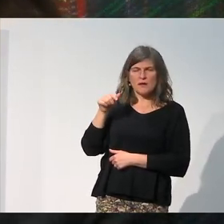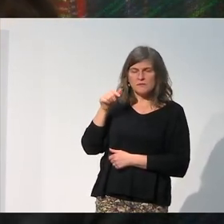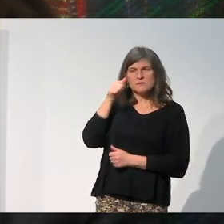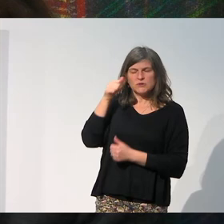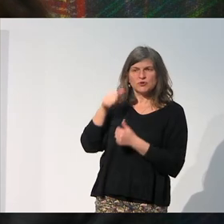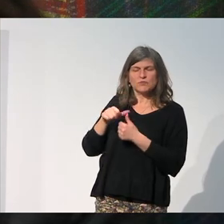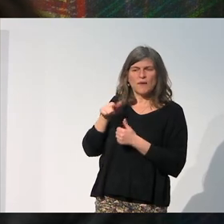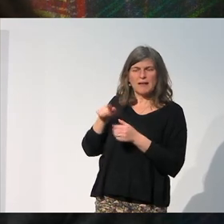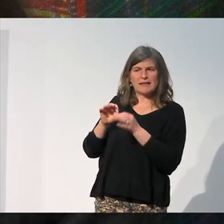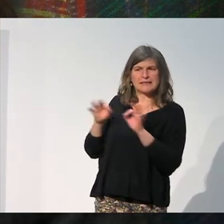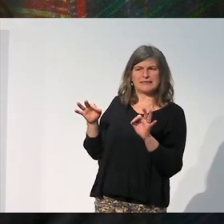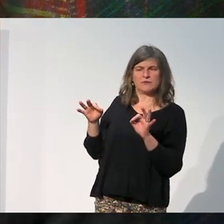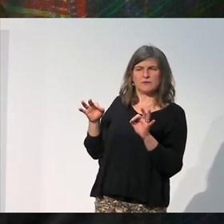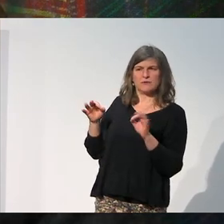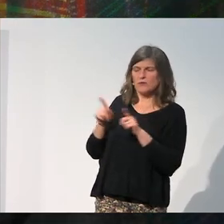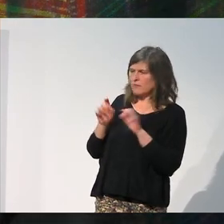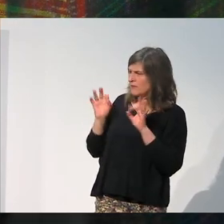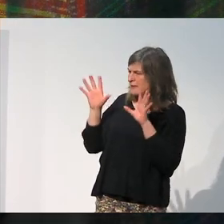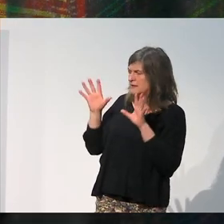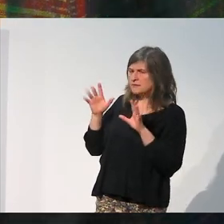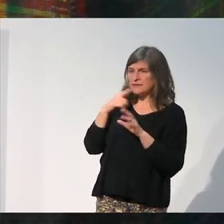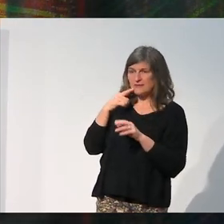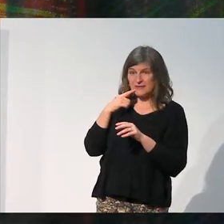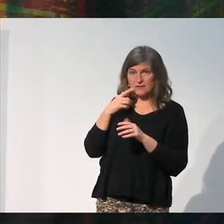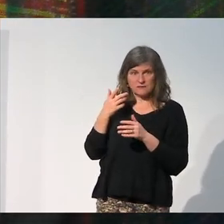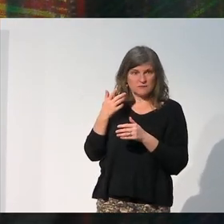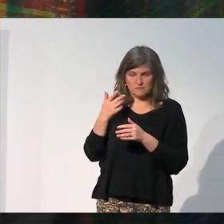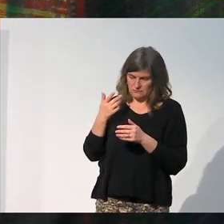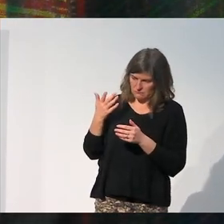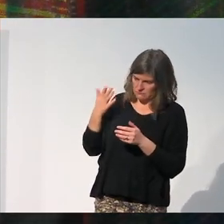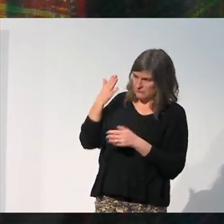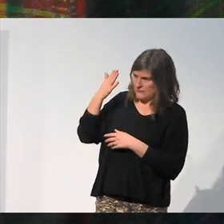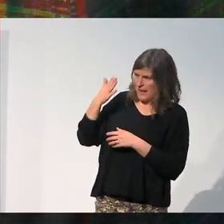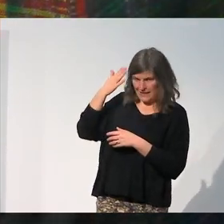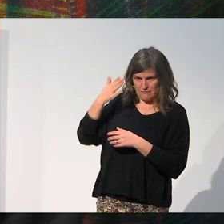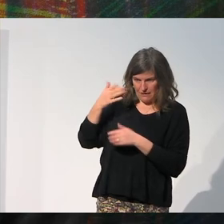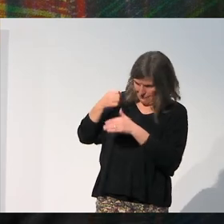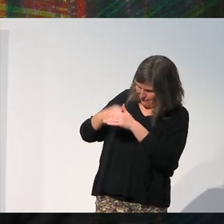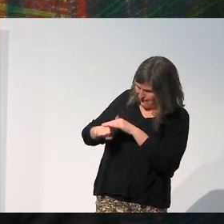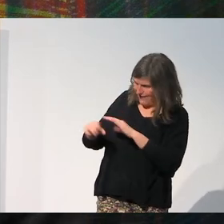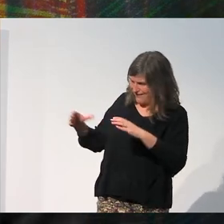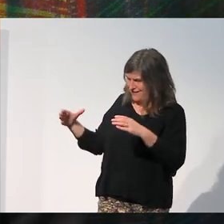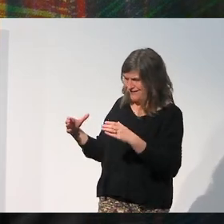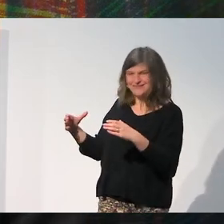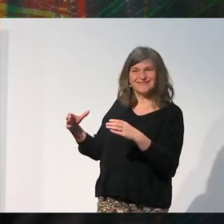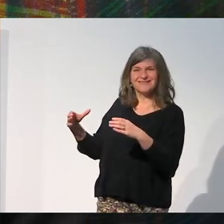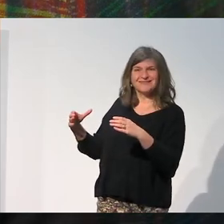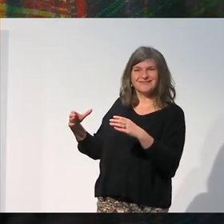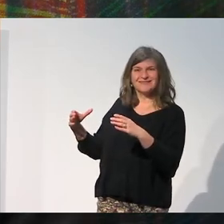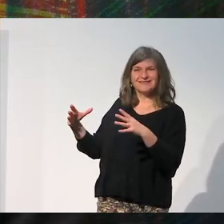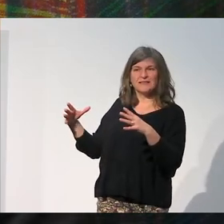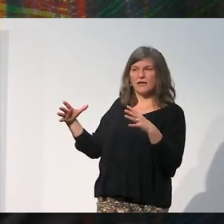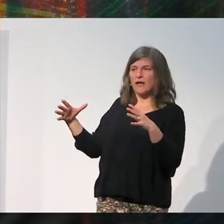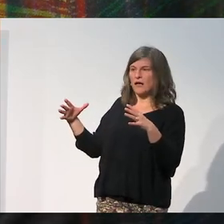fou d'être un dodo, c'est d'être né avec des semblables, et d'avoir fini sa vie en les ayant